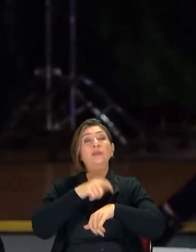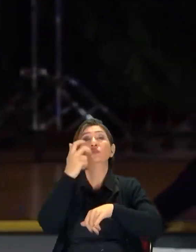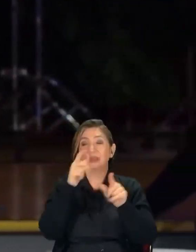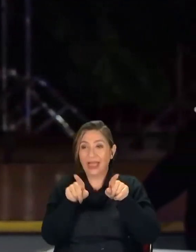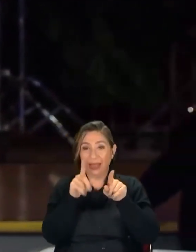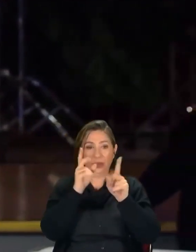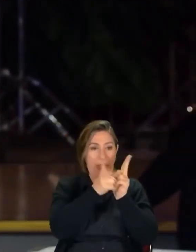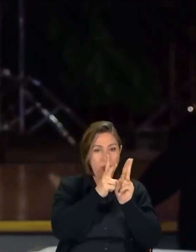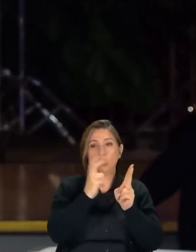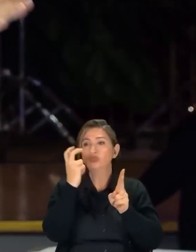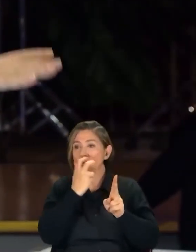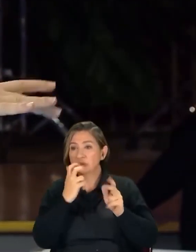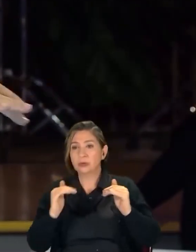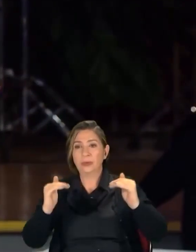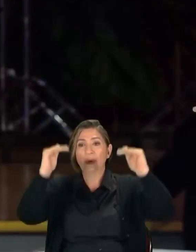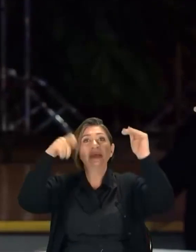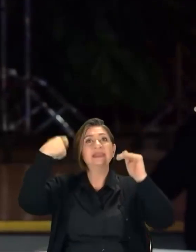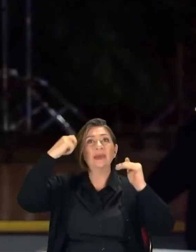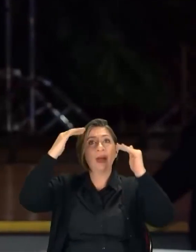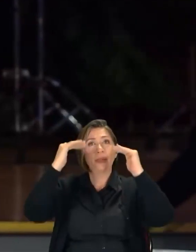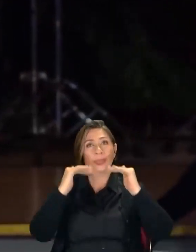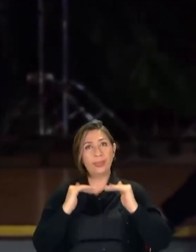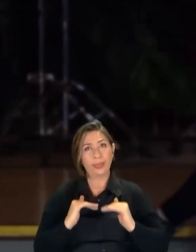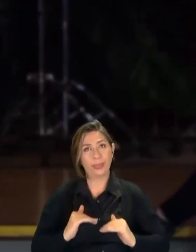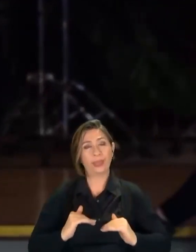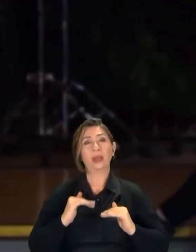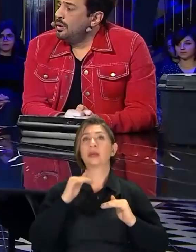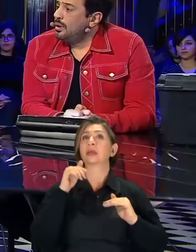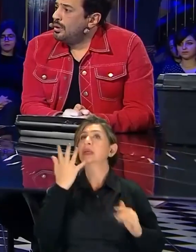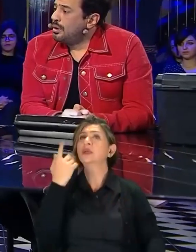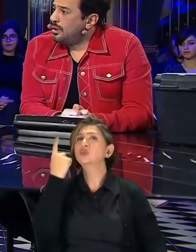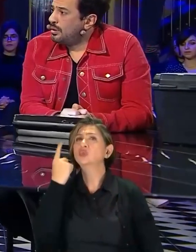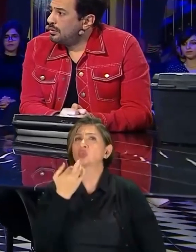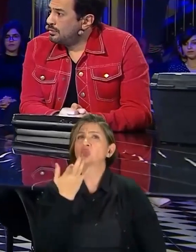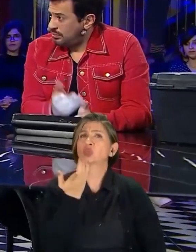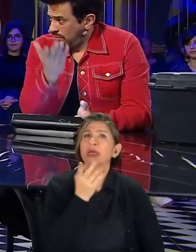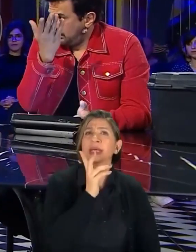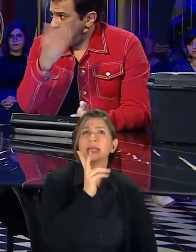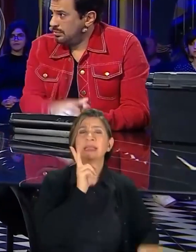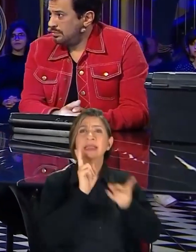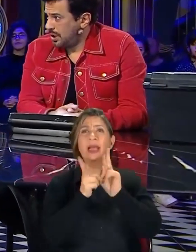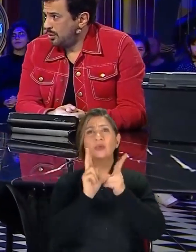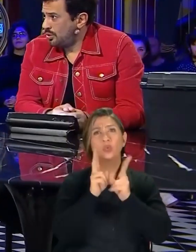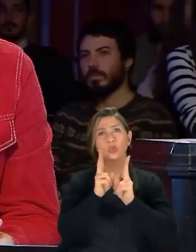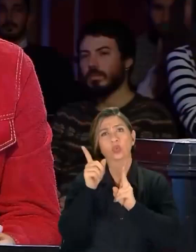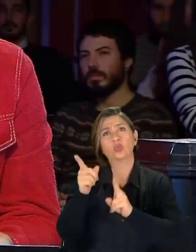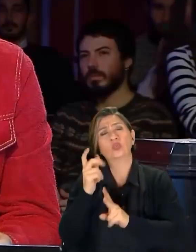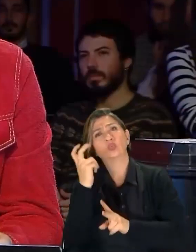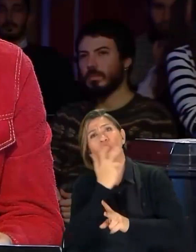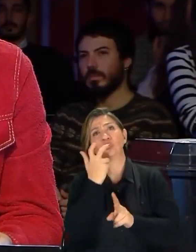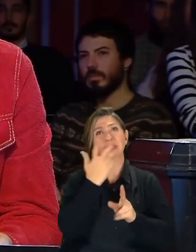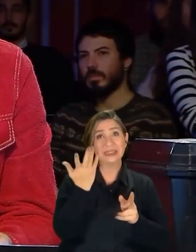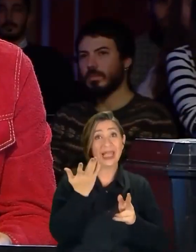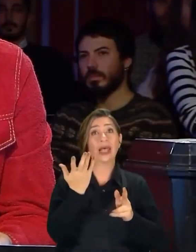müziğin yükselişine sinemanın biraz inişi müziğin Yükselişi şimdi E tiyatro tiyatronun müziği